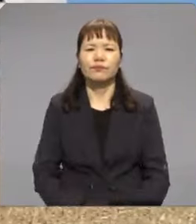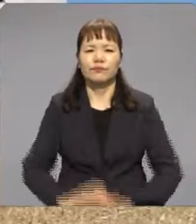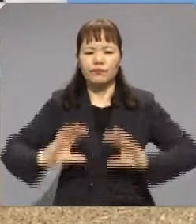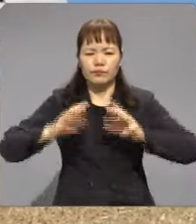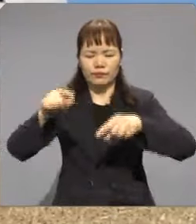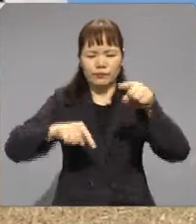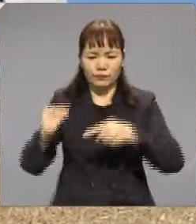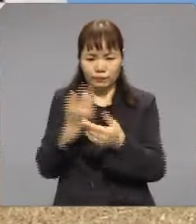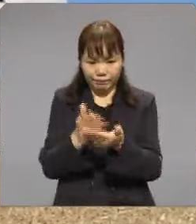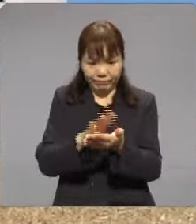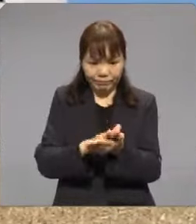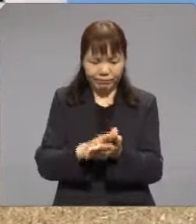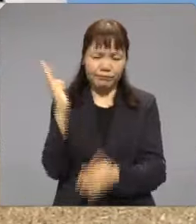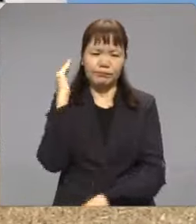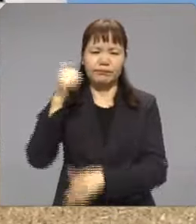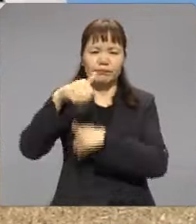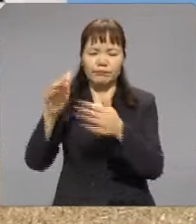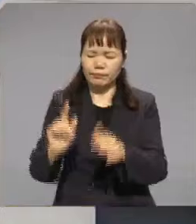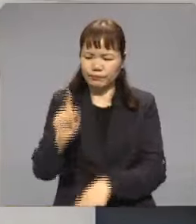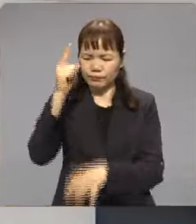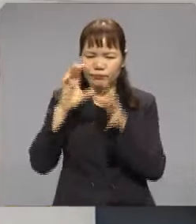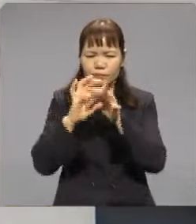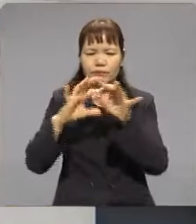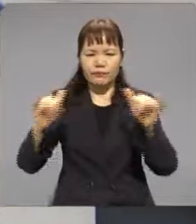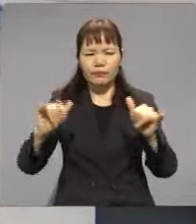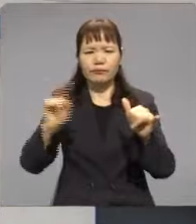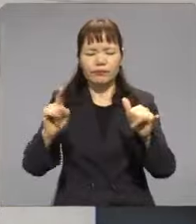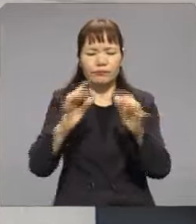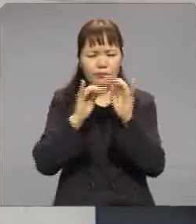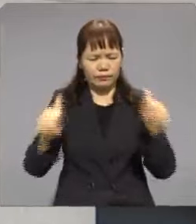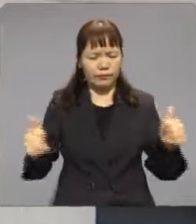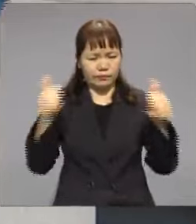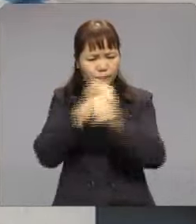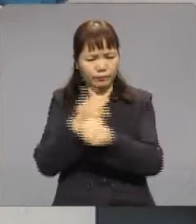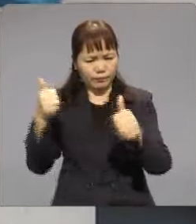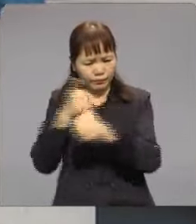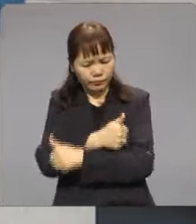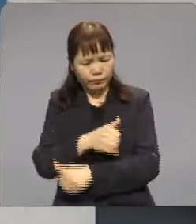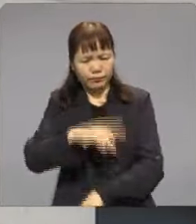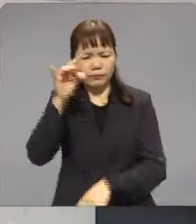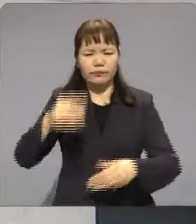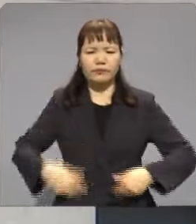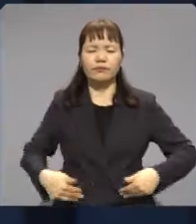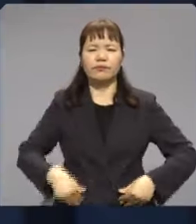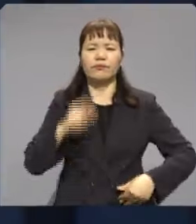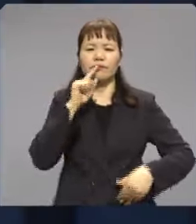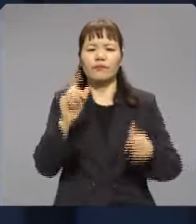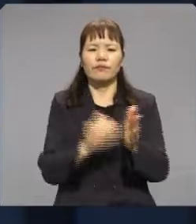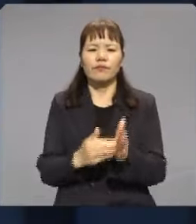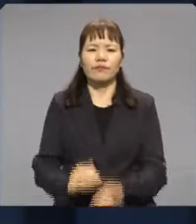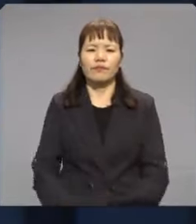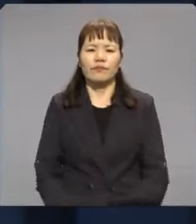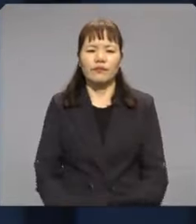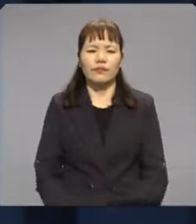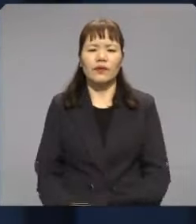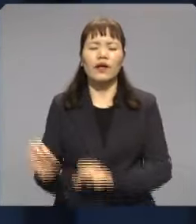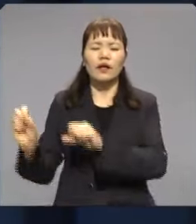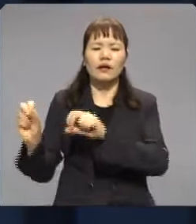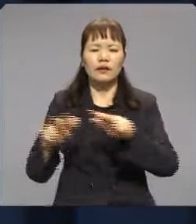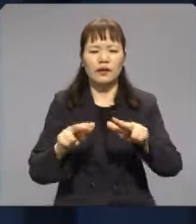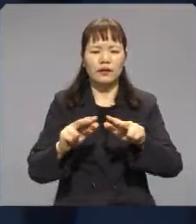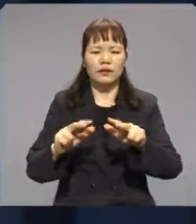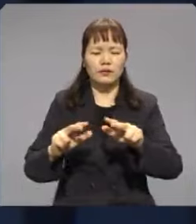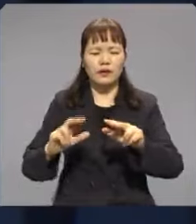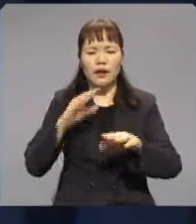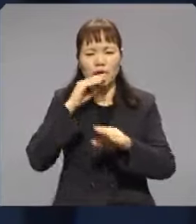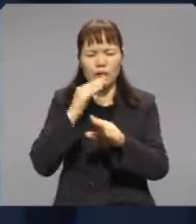국정 쇄신. 대통령실 고위 관계자는 인적 쇄신이 선행돼야 한다고 말했습니다. 당장 북한